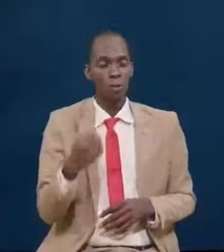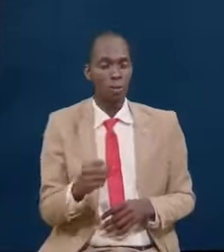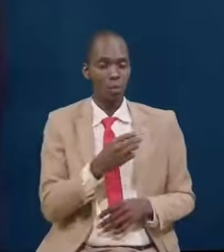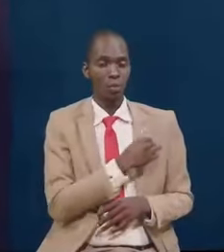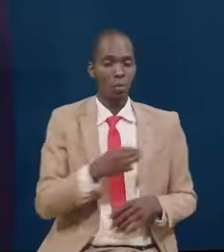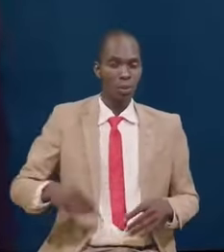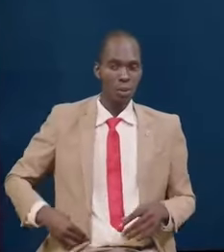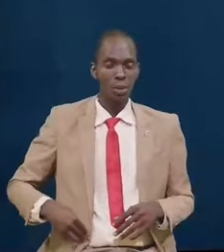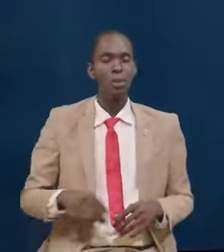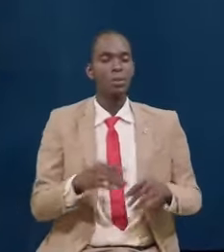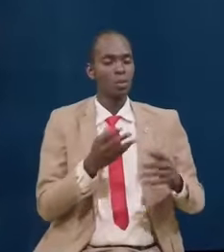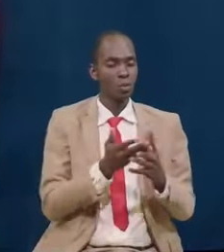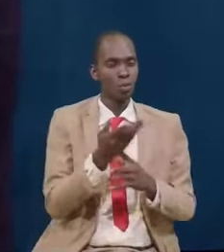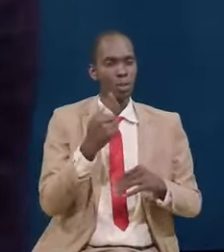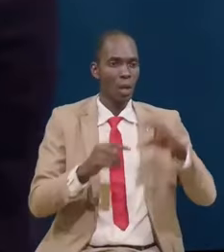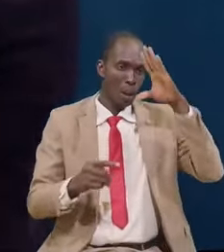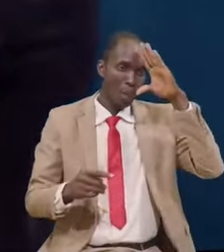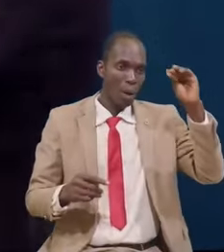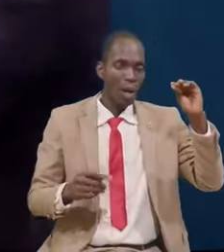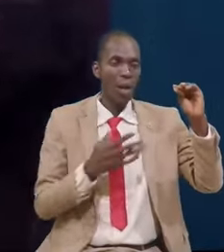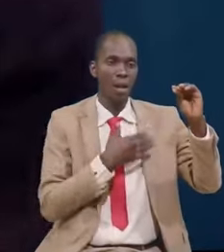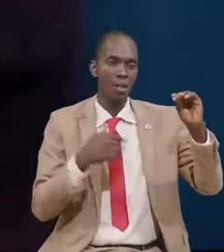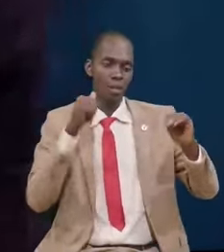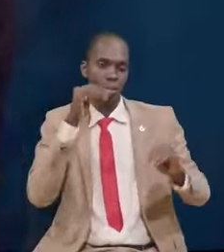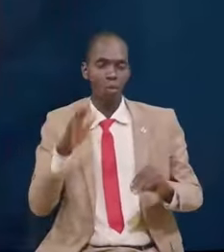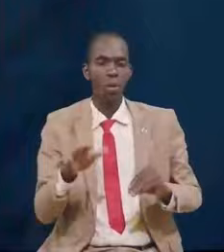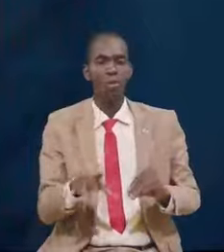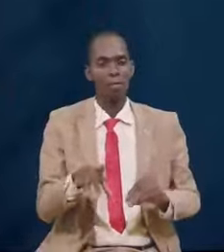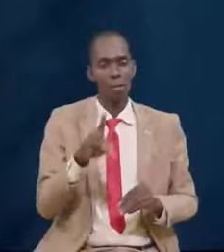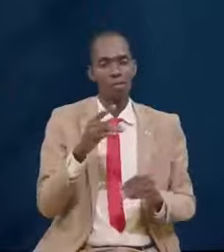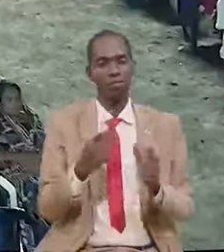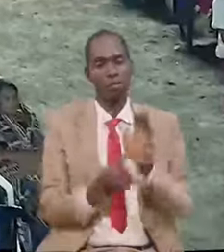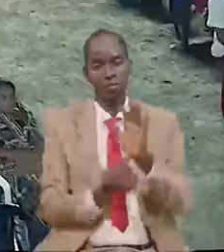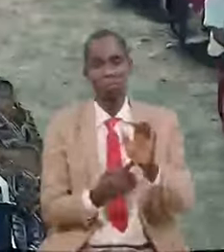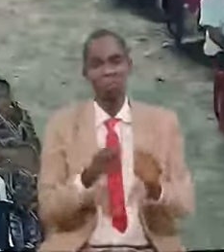La découverte, la révélation du Messie par l'homme et la femme.